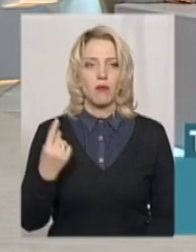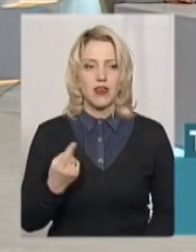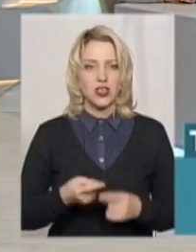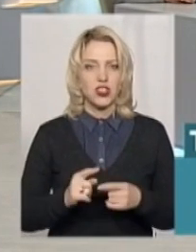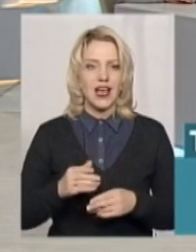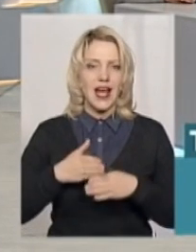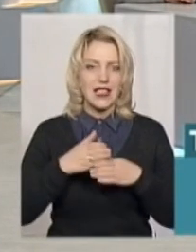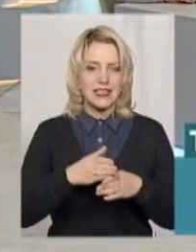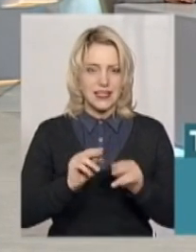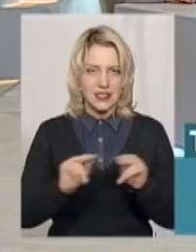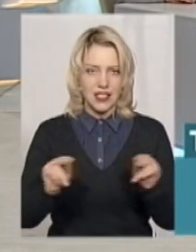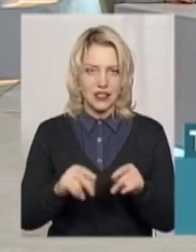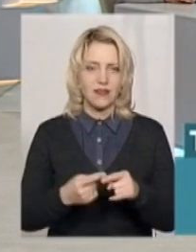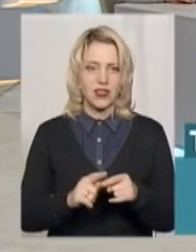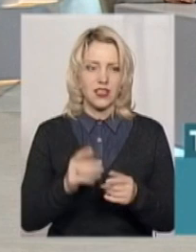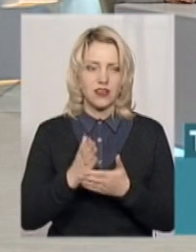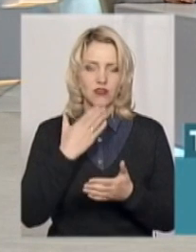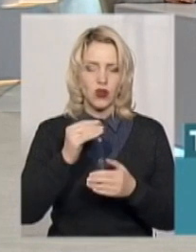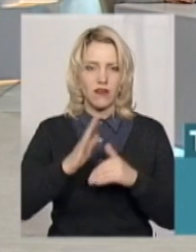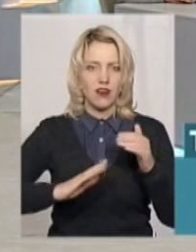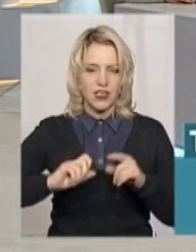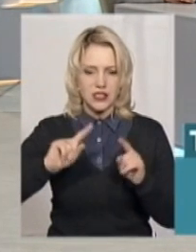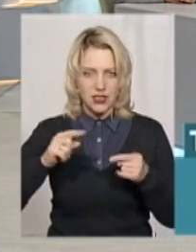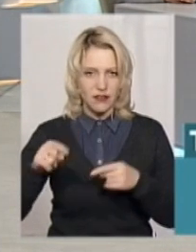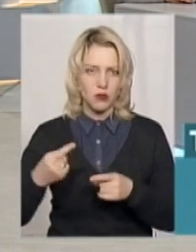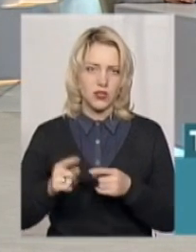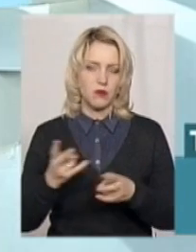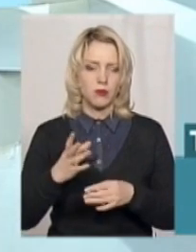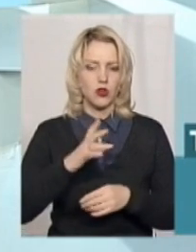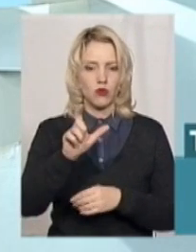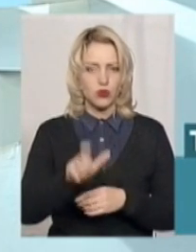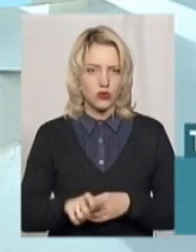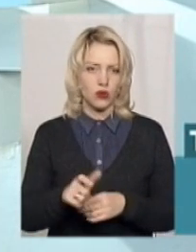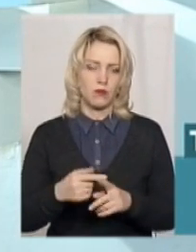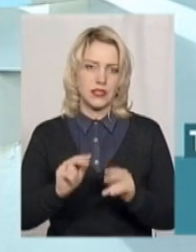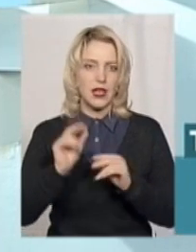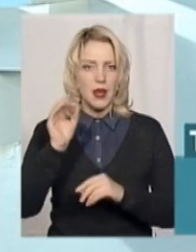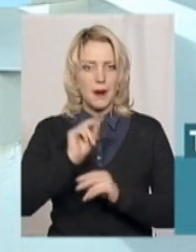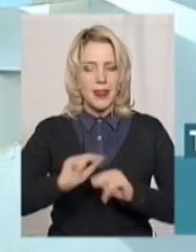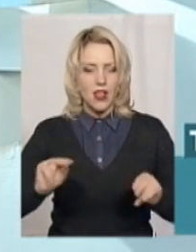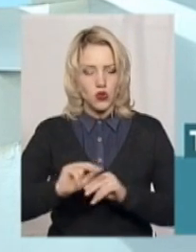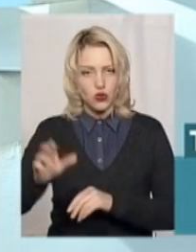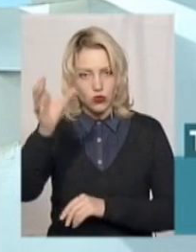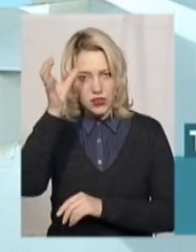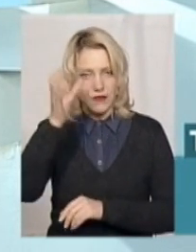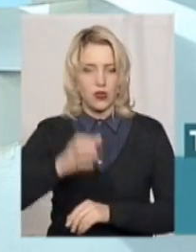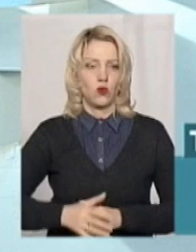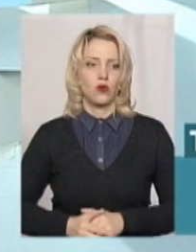асистент, є, звичайно, свої кваліфікаційні вимоги, це має бути особа з педагогічною освітою.